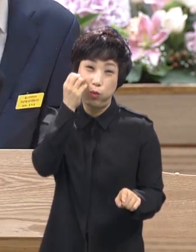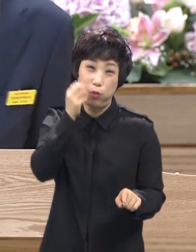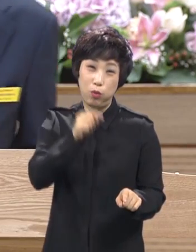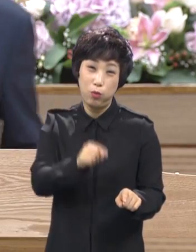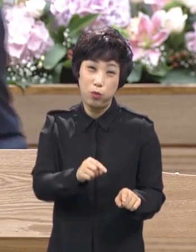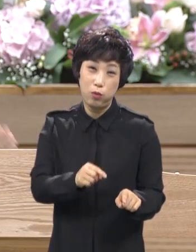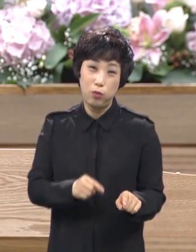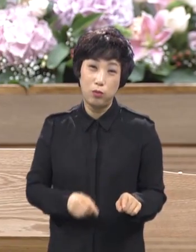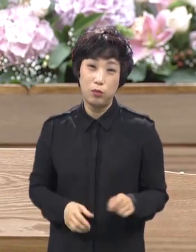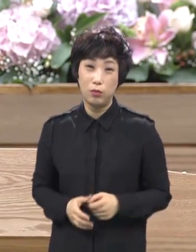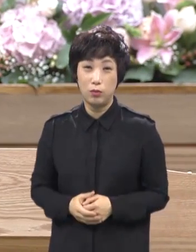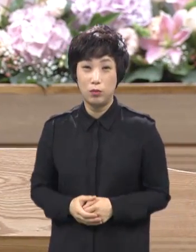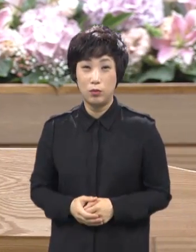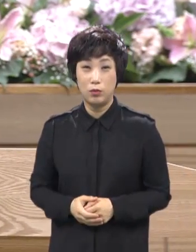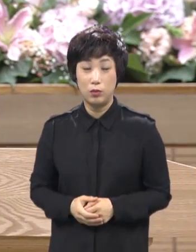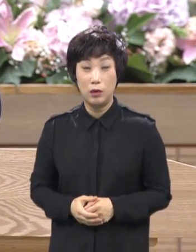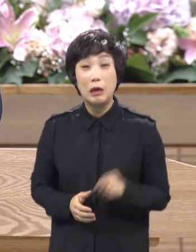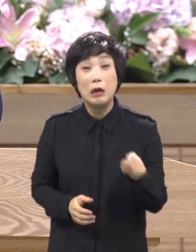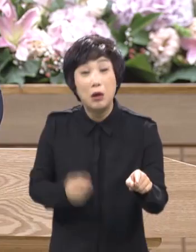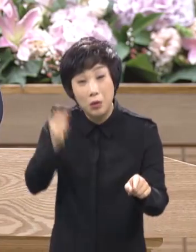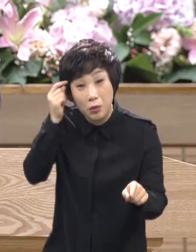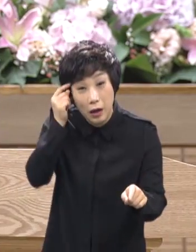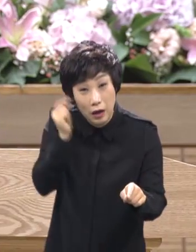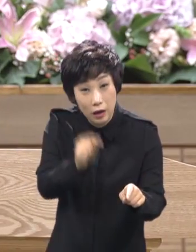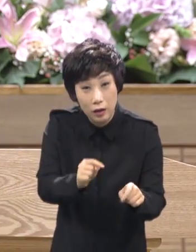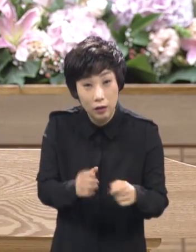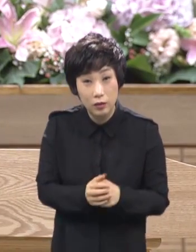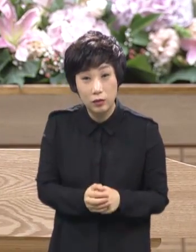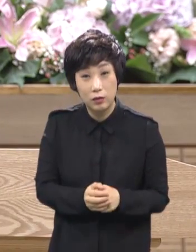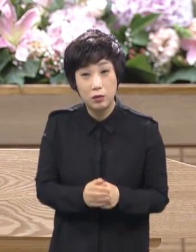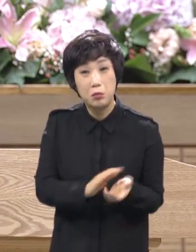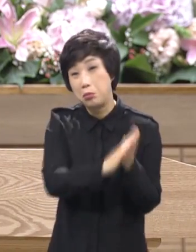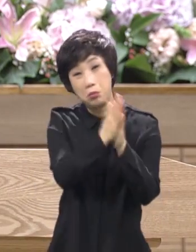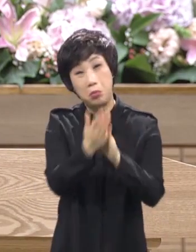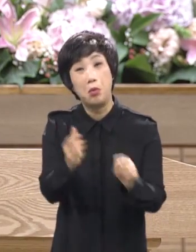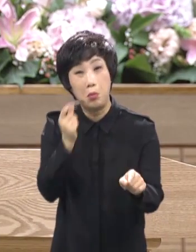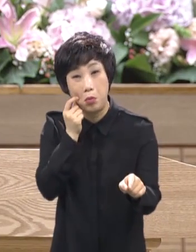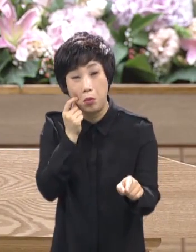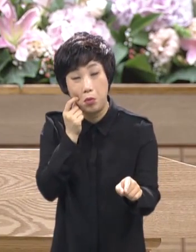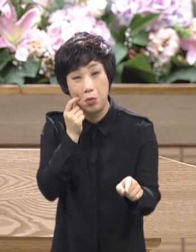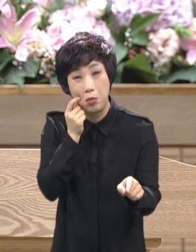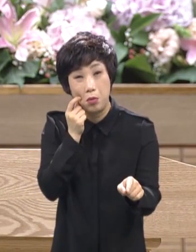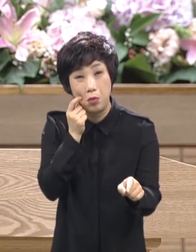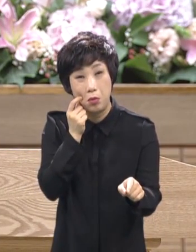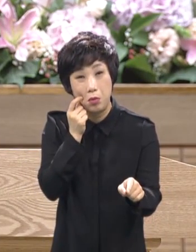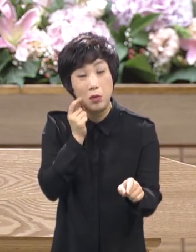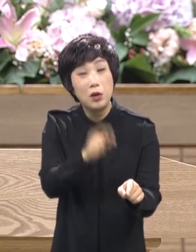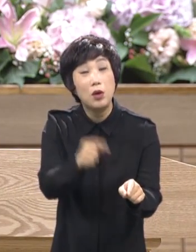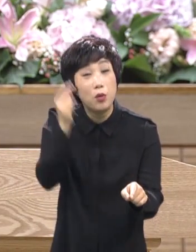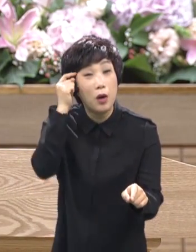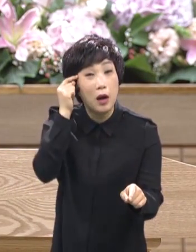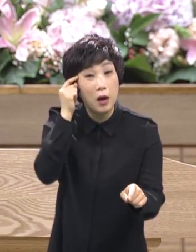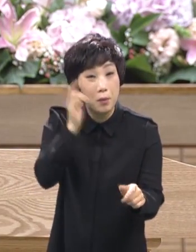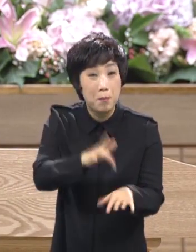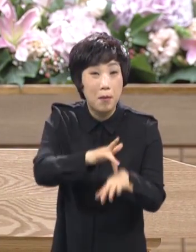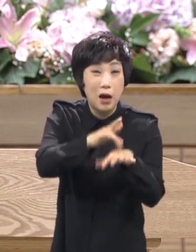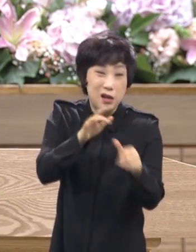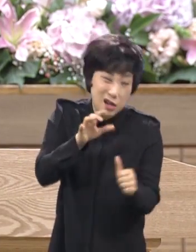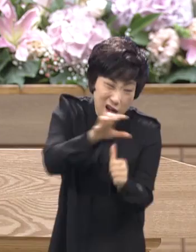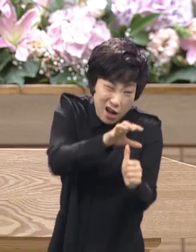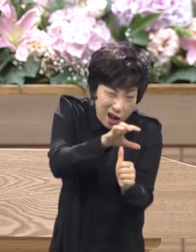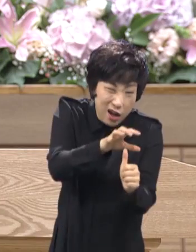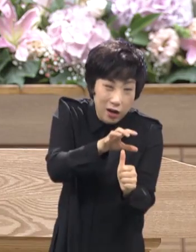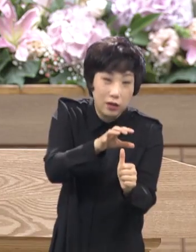응? 그는 변화할 수 없을 만큼 그놈이 강력하게 악한